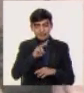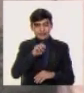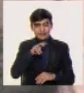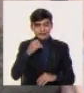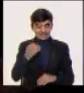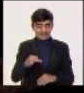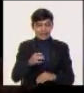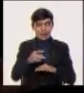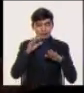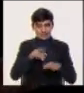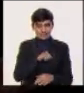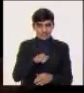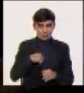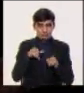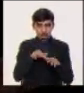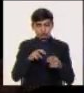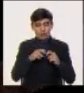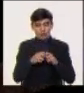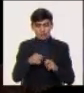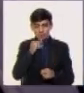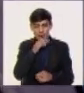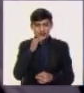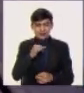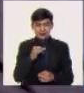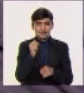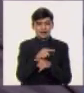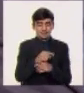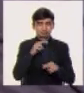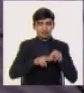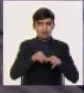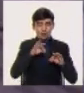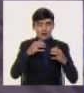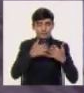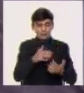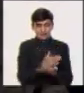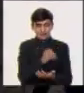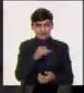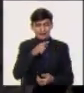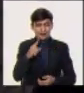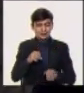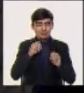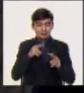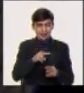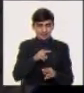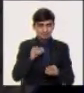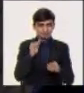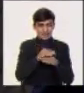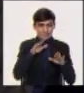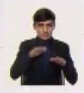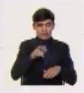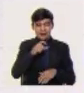говорят что не способны сами решить эту проблему заказчиком строительства автоматизированы газораспределительной станции и прокладки